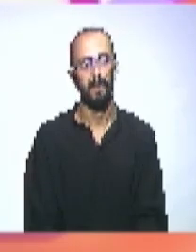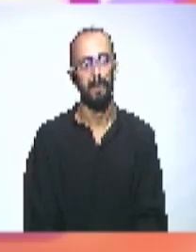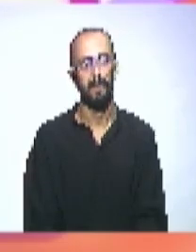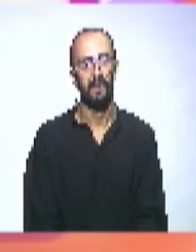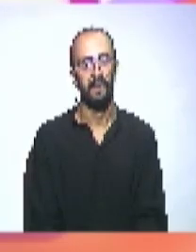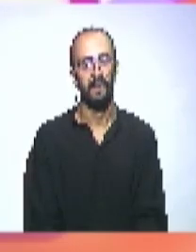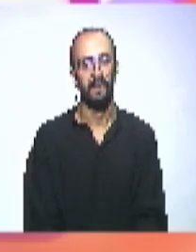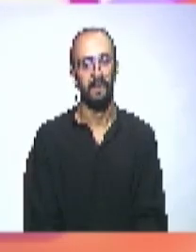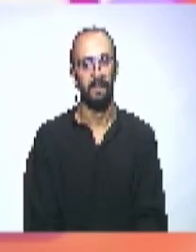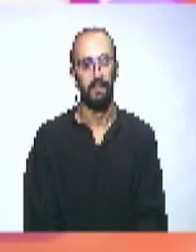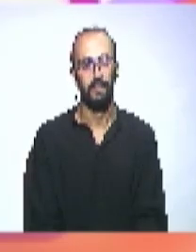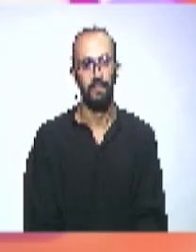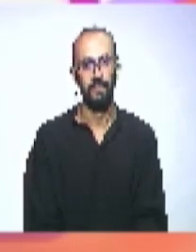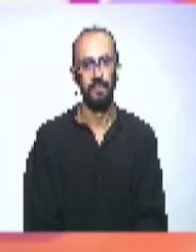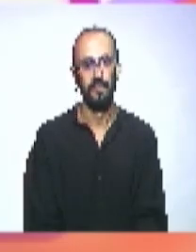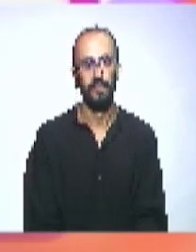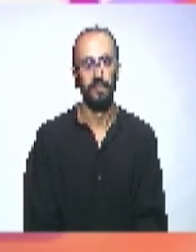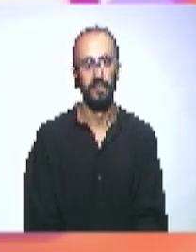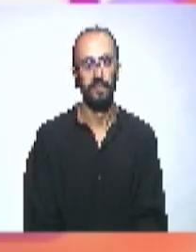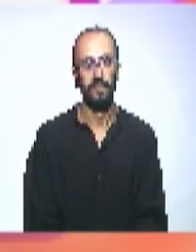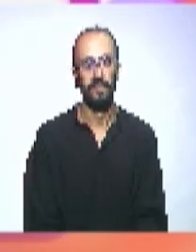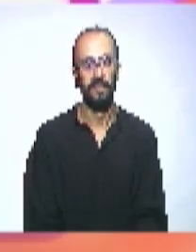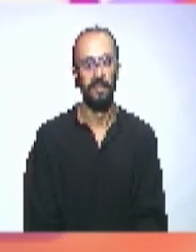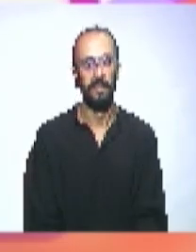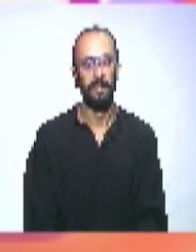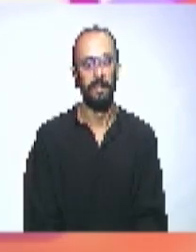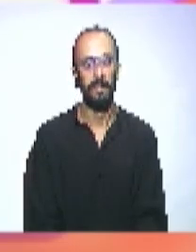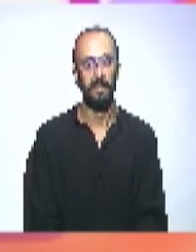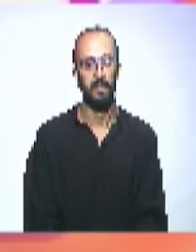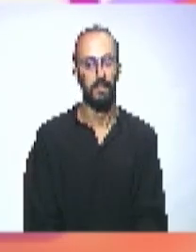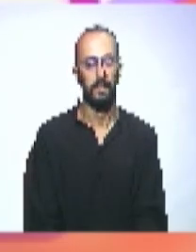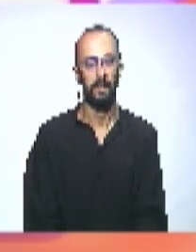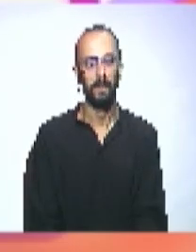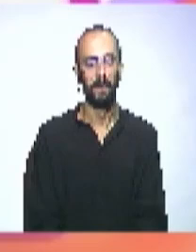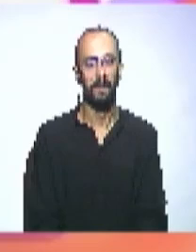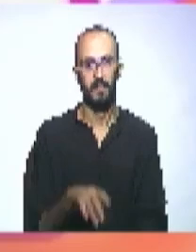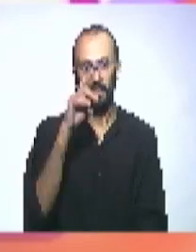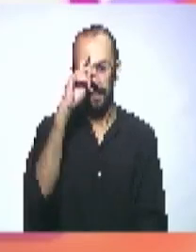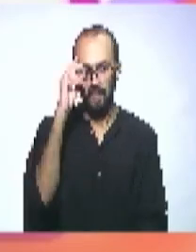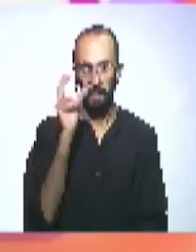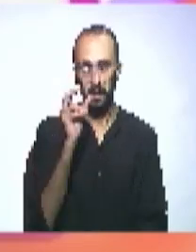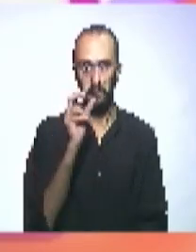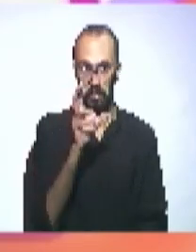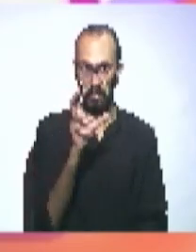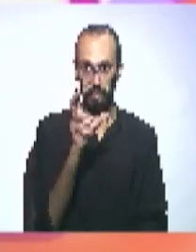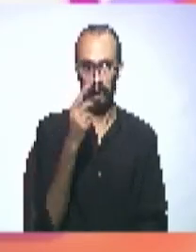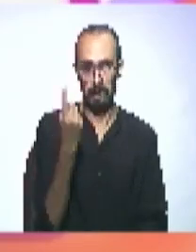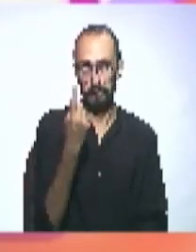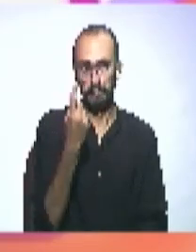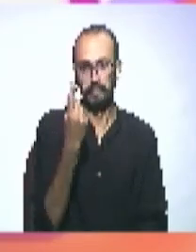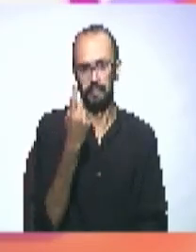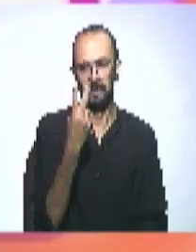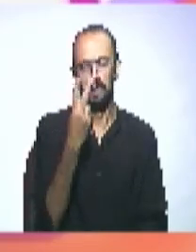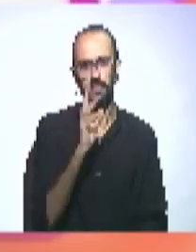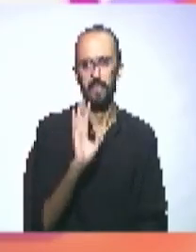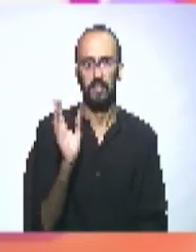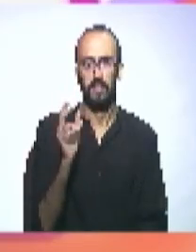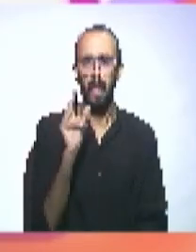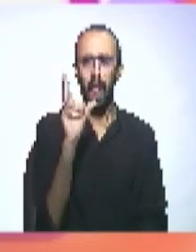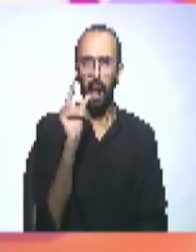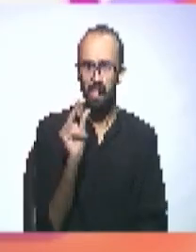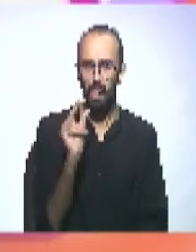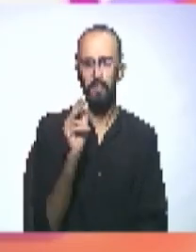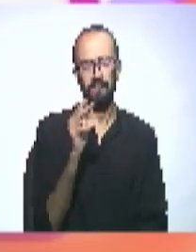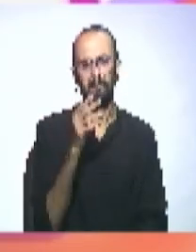يعني لو المقاس اكبر من كده فنحط اتنين بس. يعني لو البيض معقول في حجمه الطبيعي يعني نحط